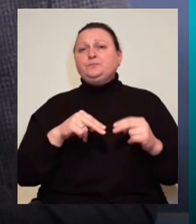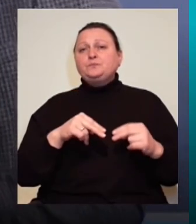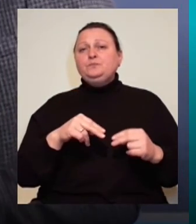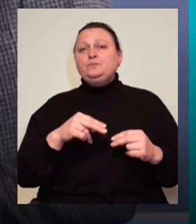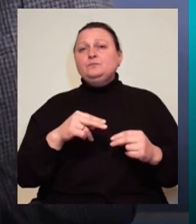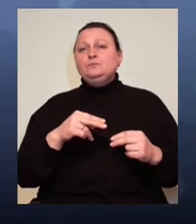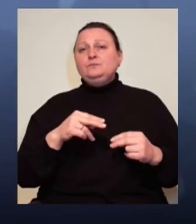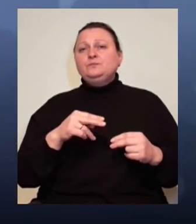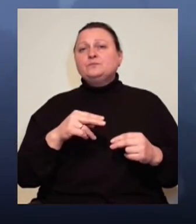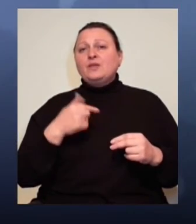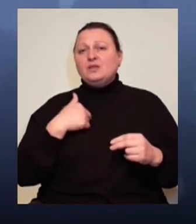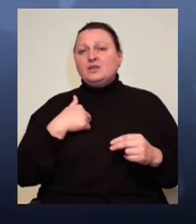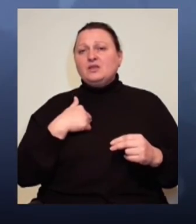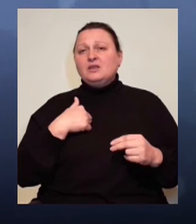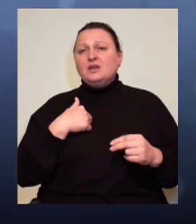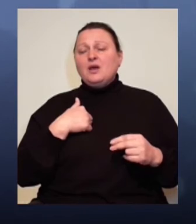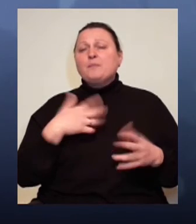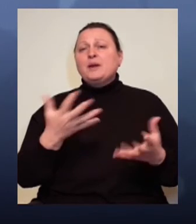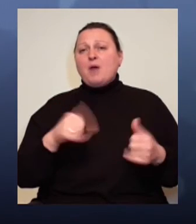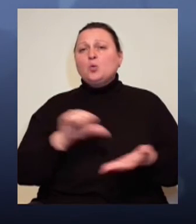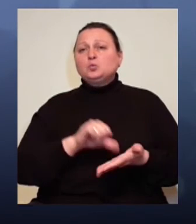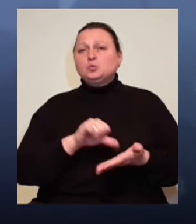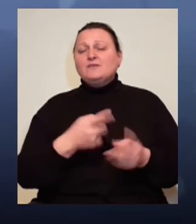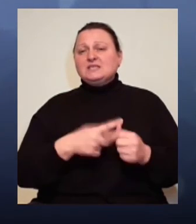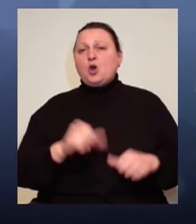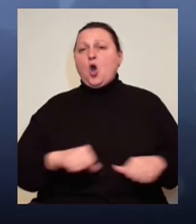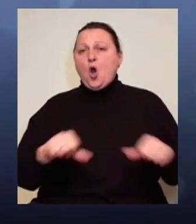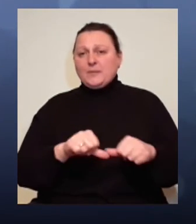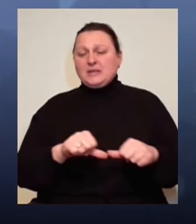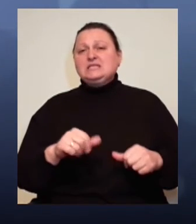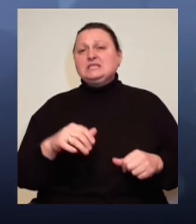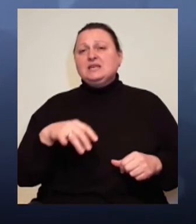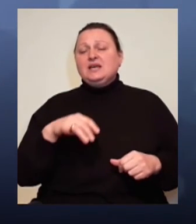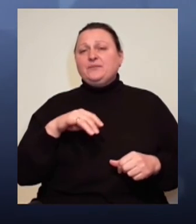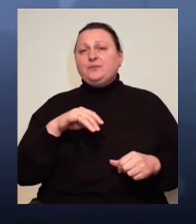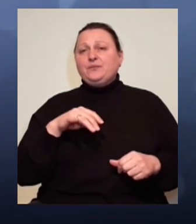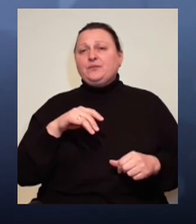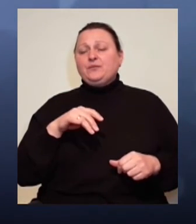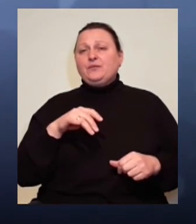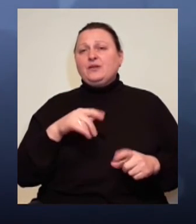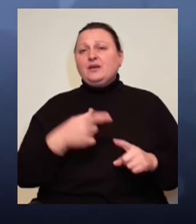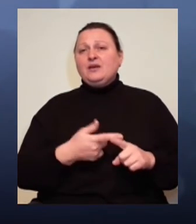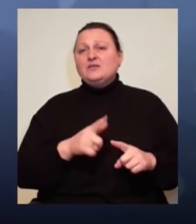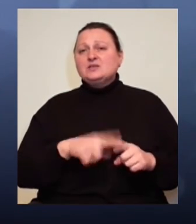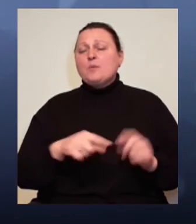Теж приходжу і приймаю участь в роботі цієї комісії. А в чому